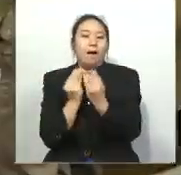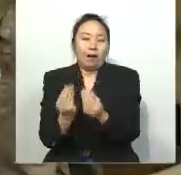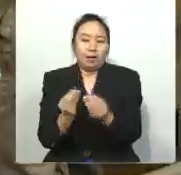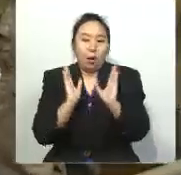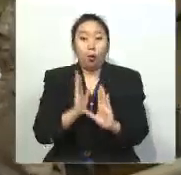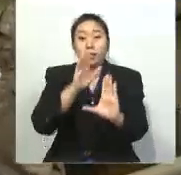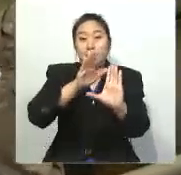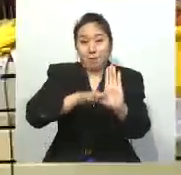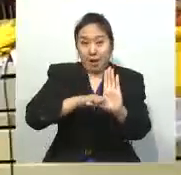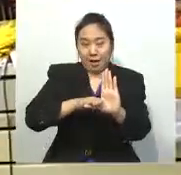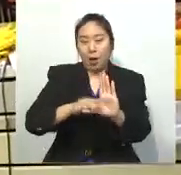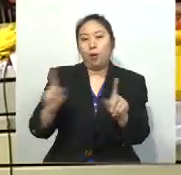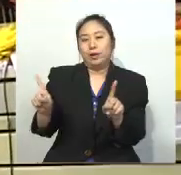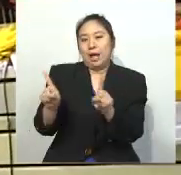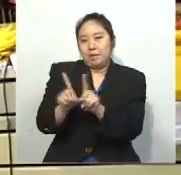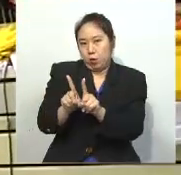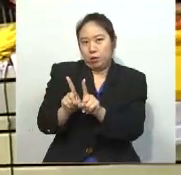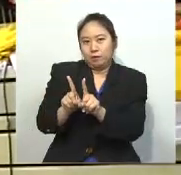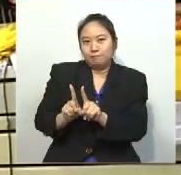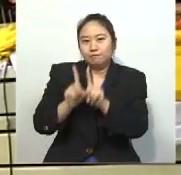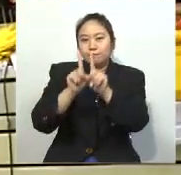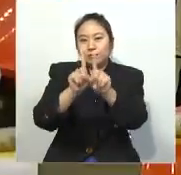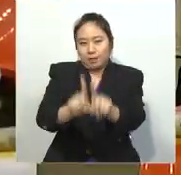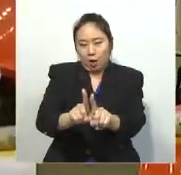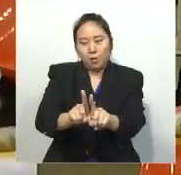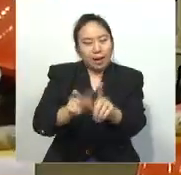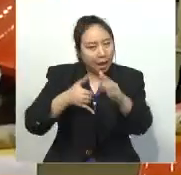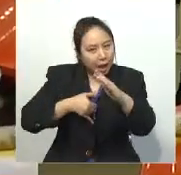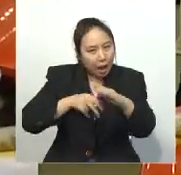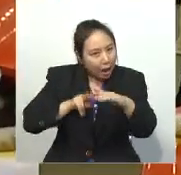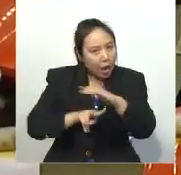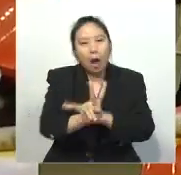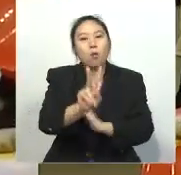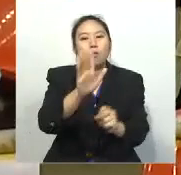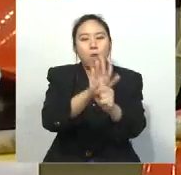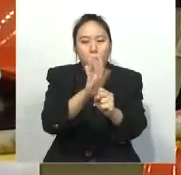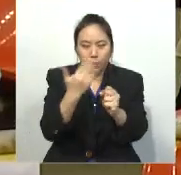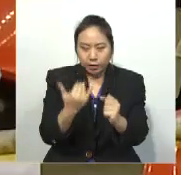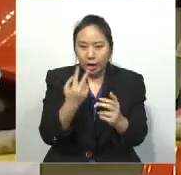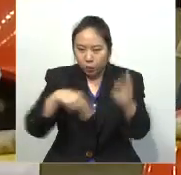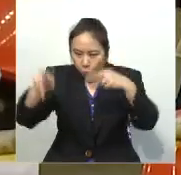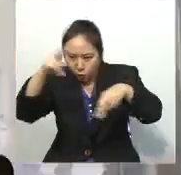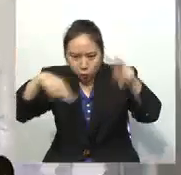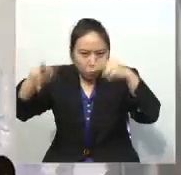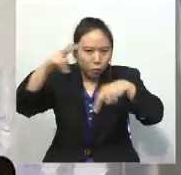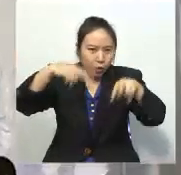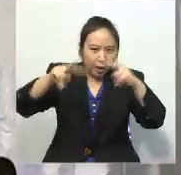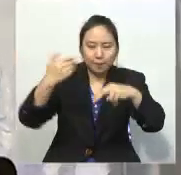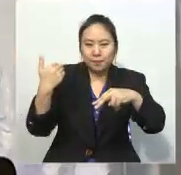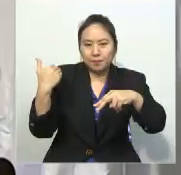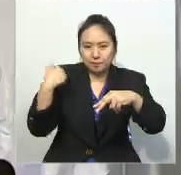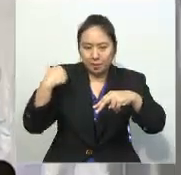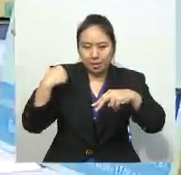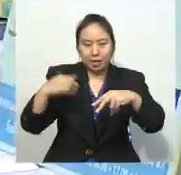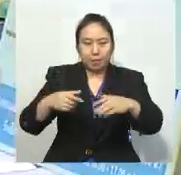ผู้สมัครและผู้ติดตาม1คนเข้าไปบริเวณรับสมัครเท่านั้นท่ามกลางมาตรการดูแลรักษาความปลอดภัยมีเครื่องส